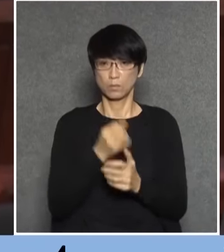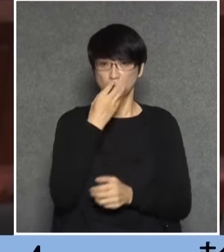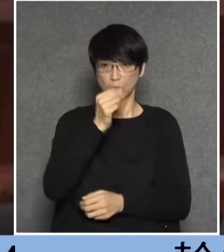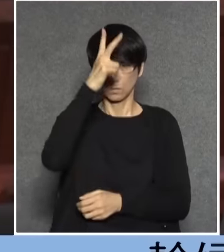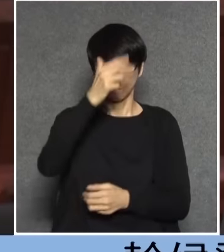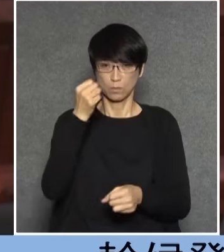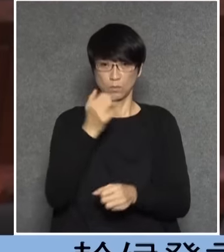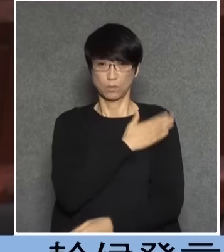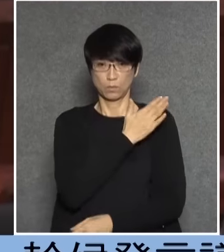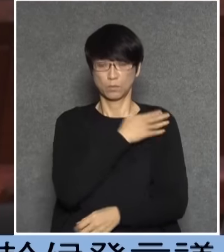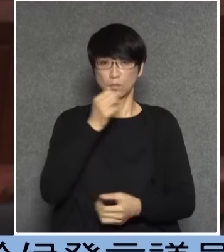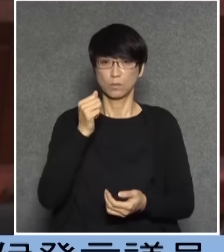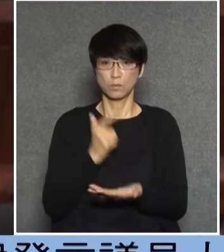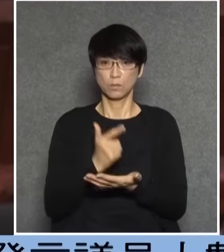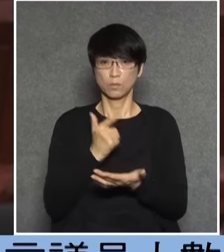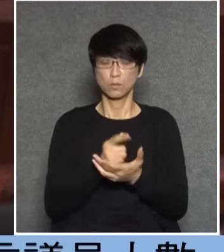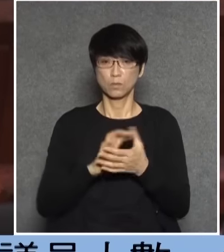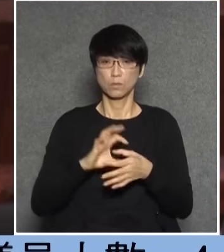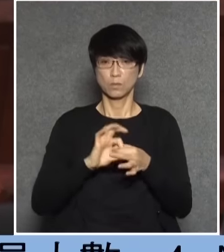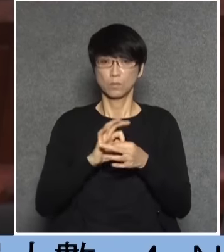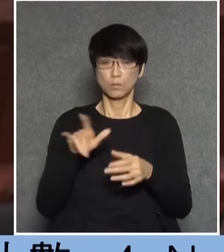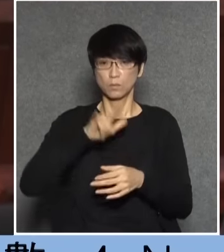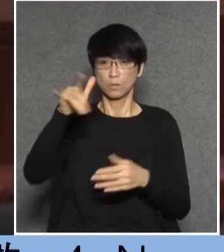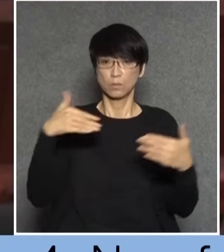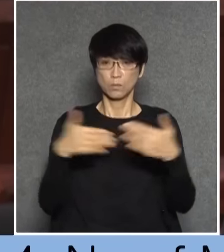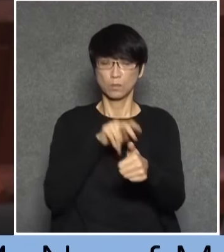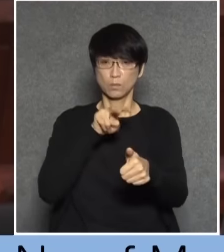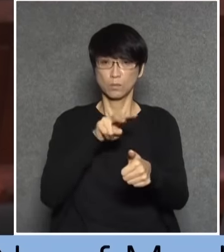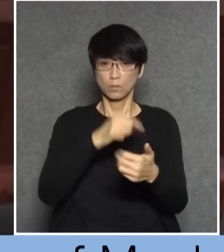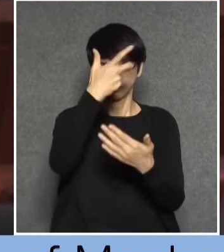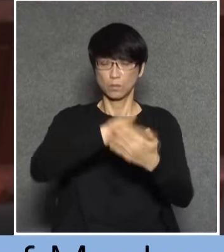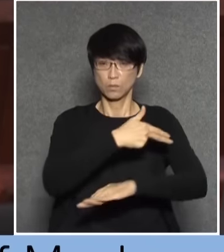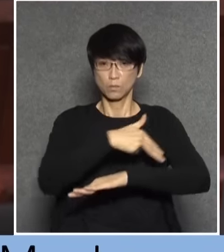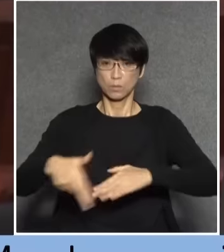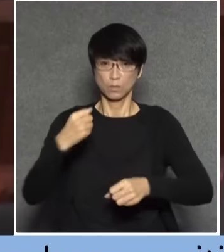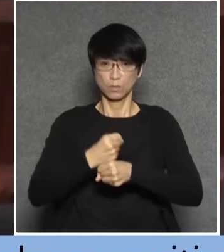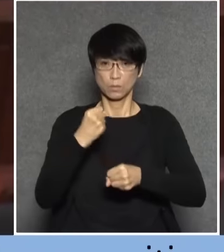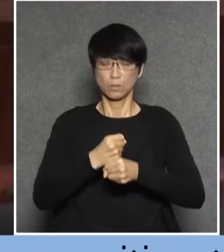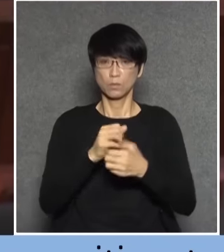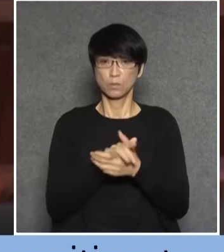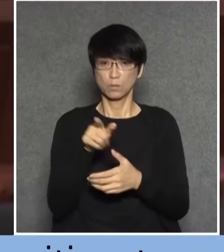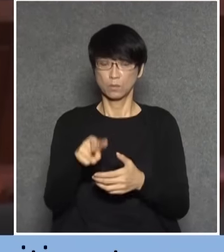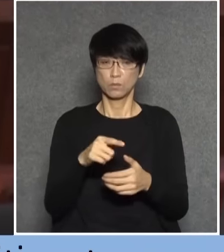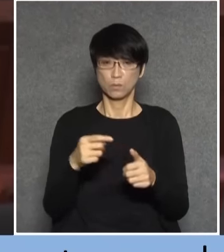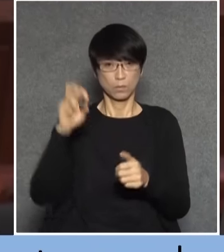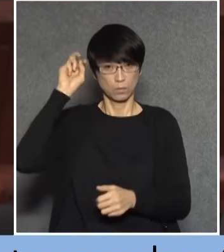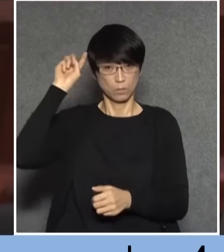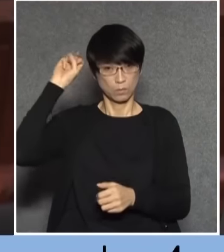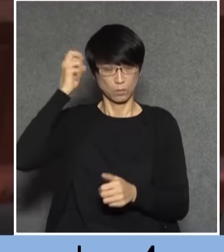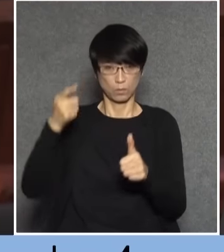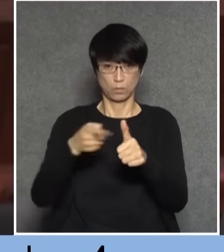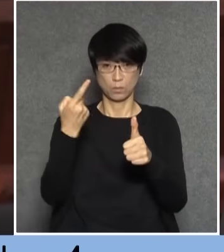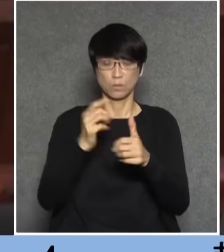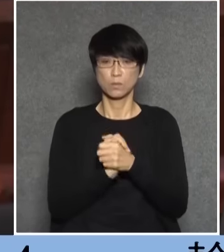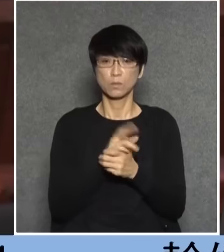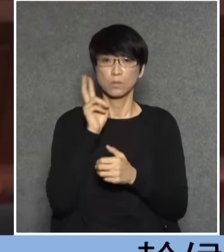重要任務，任何涉及航空交通管制的規劃和工作必定是以此為首要的考慮。正如